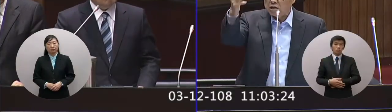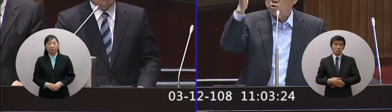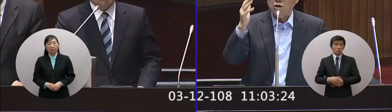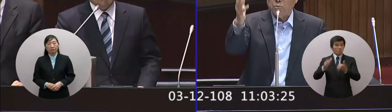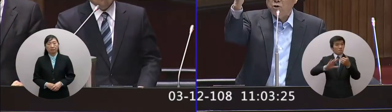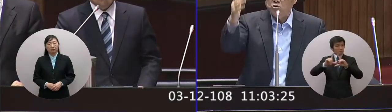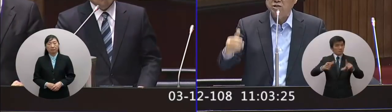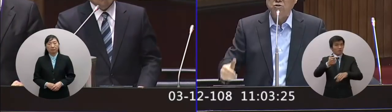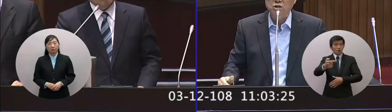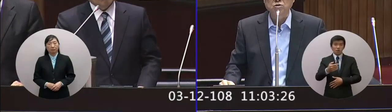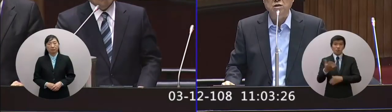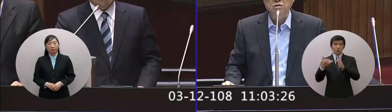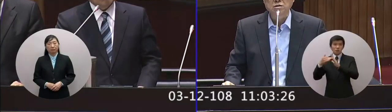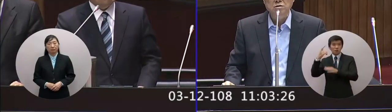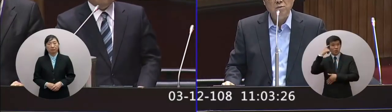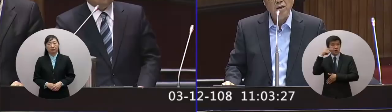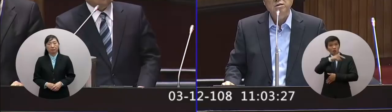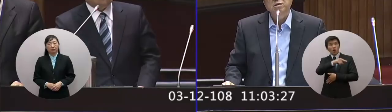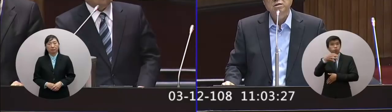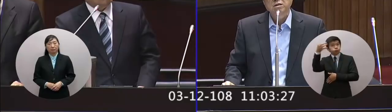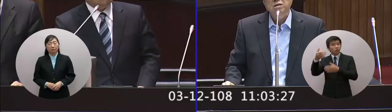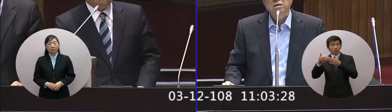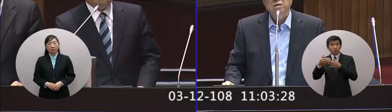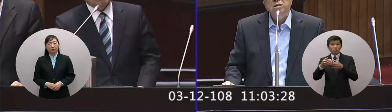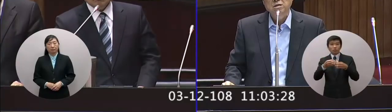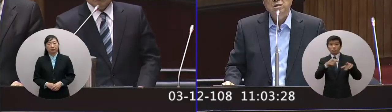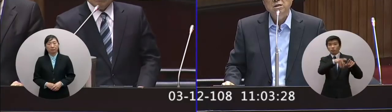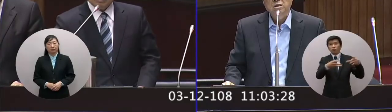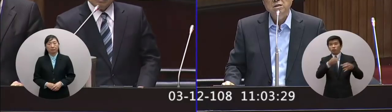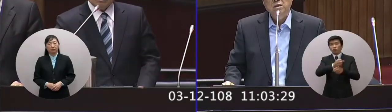很大的影响，学校就不愿意做产学合作了，知道吗？